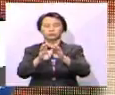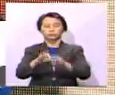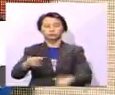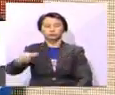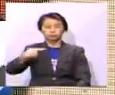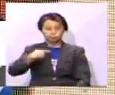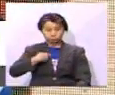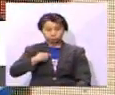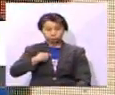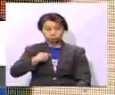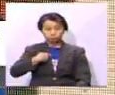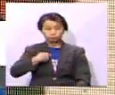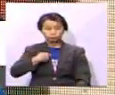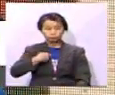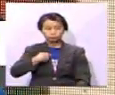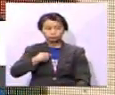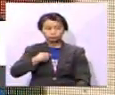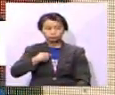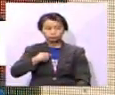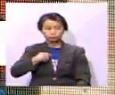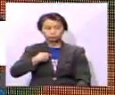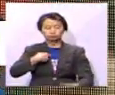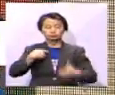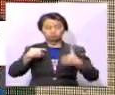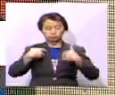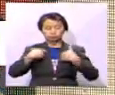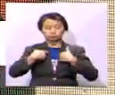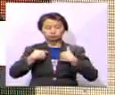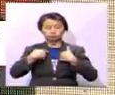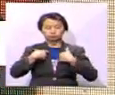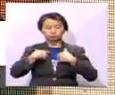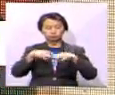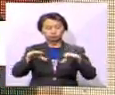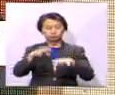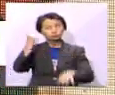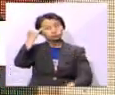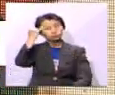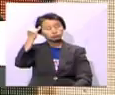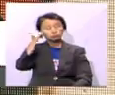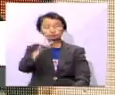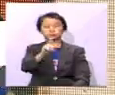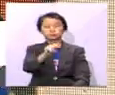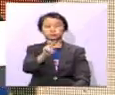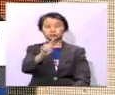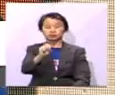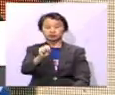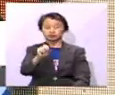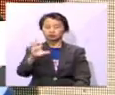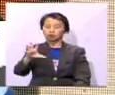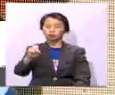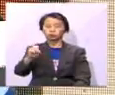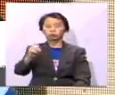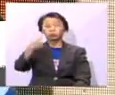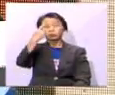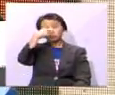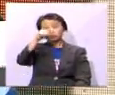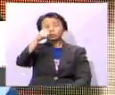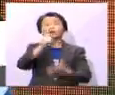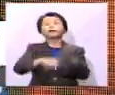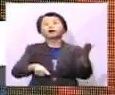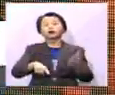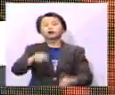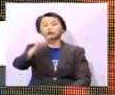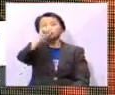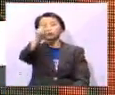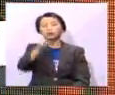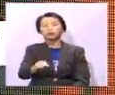saya melahirkan gagasan TN50. Untuk apa?